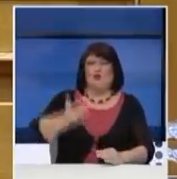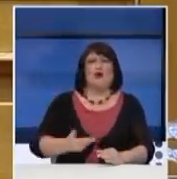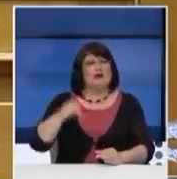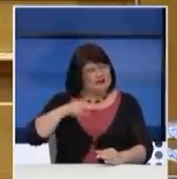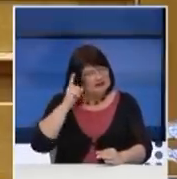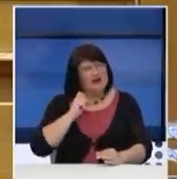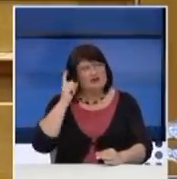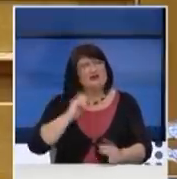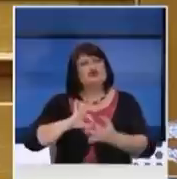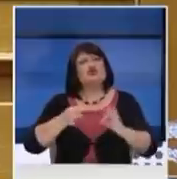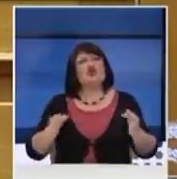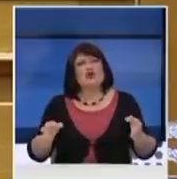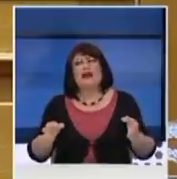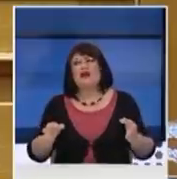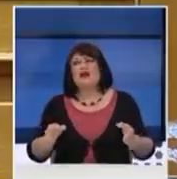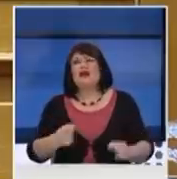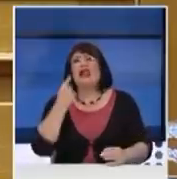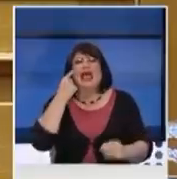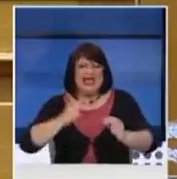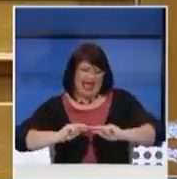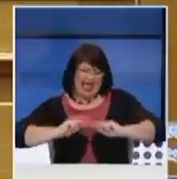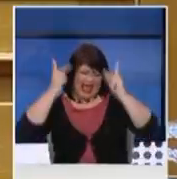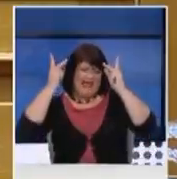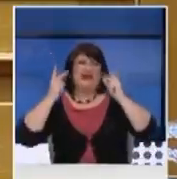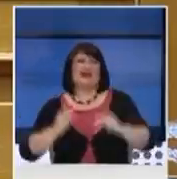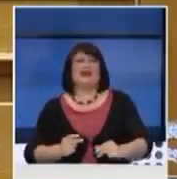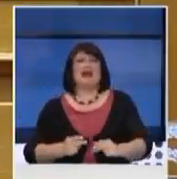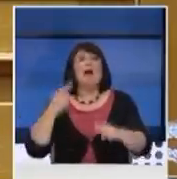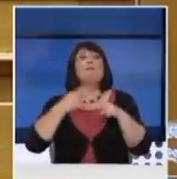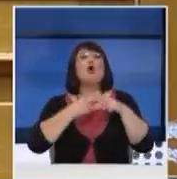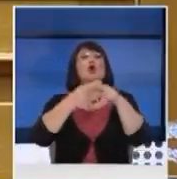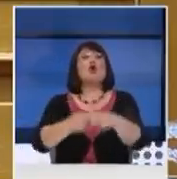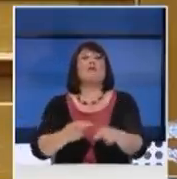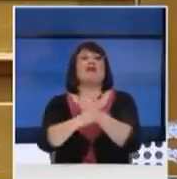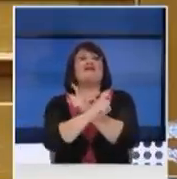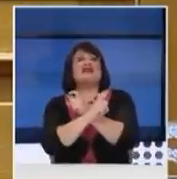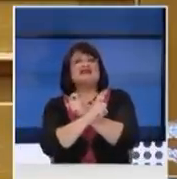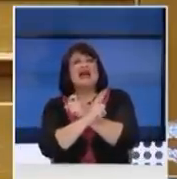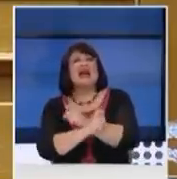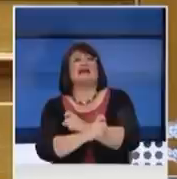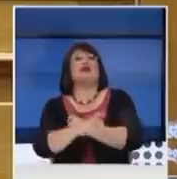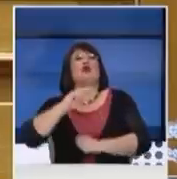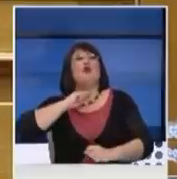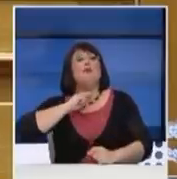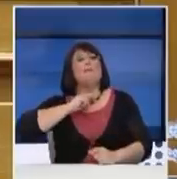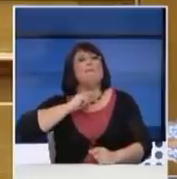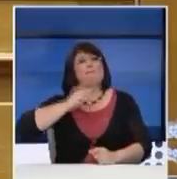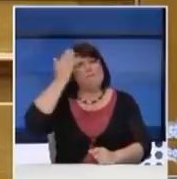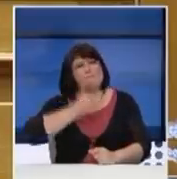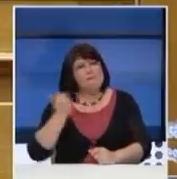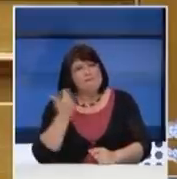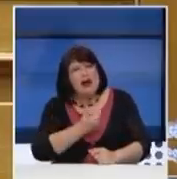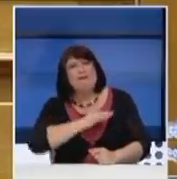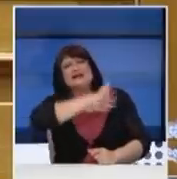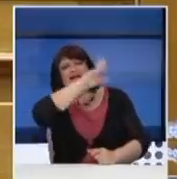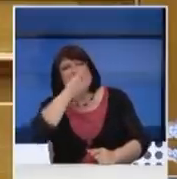πολύ ιστορία, ότι η Ιταλία είναι πάντοτε εχθρική χώρα με την Ελλάδα. Από τη Ρωμαϊκή περίοδο, το Βυζάντιο με τον Πάπα, Βενετή, τα ξεχάσατε